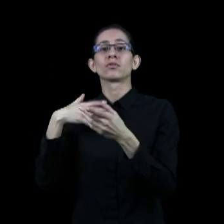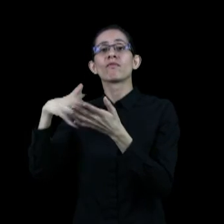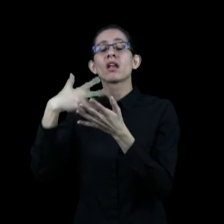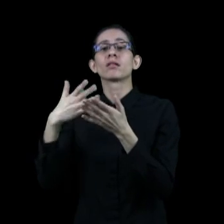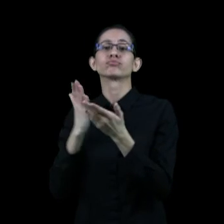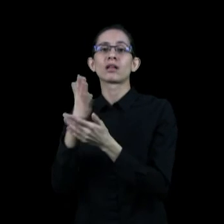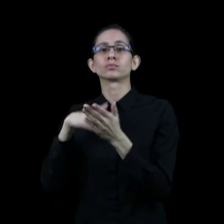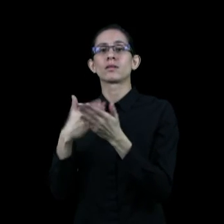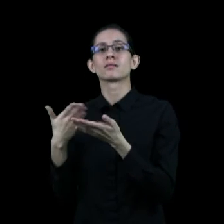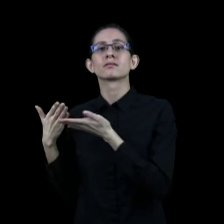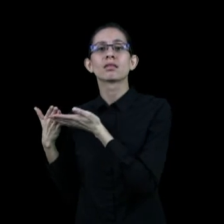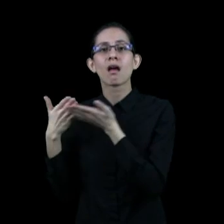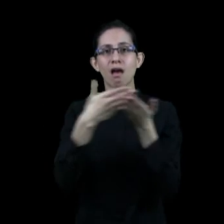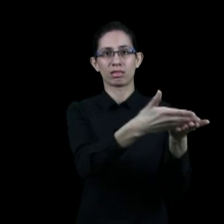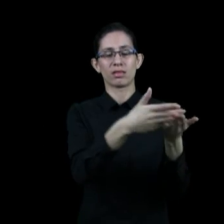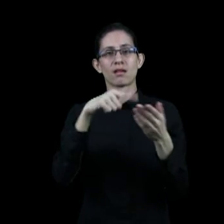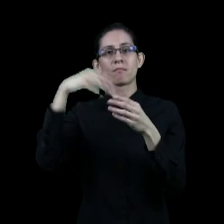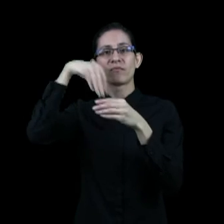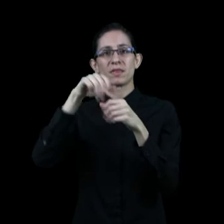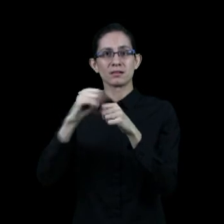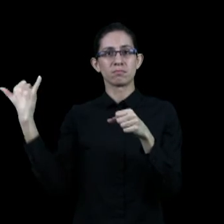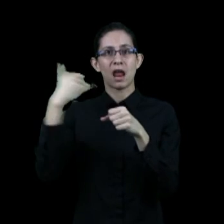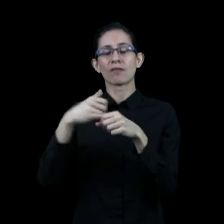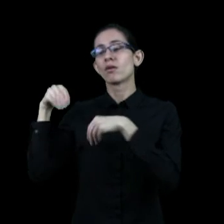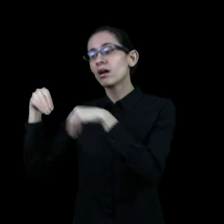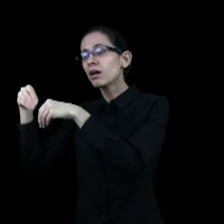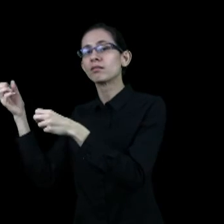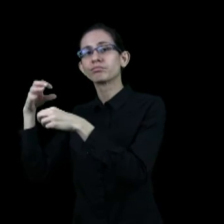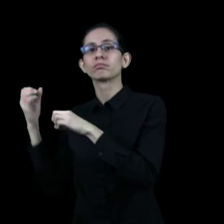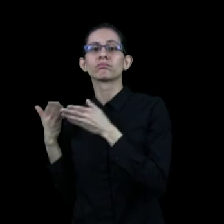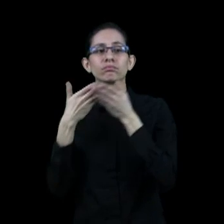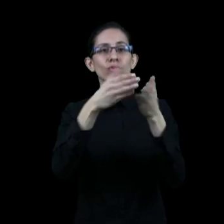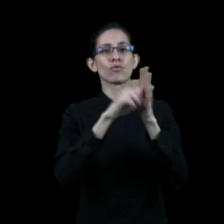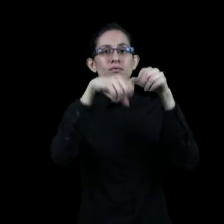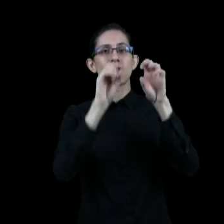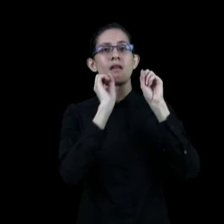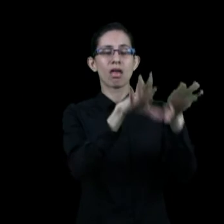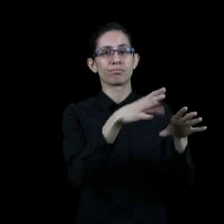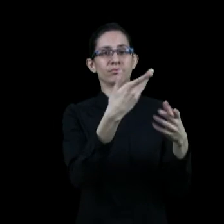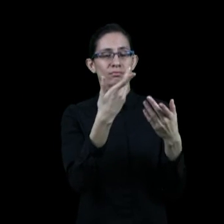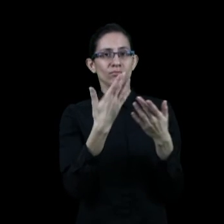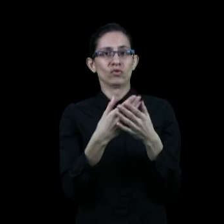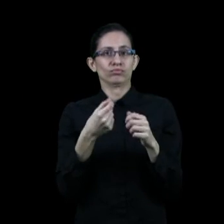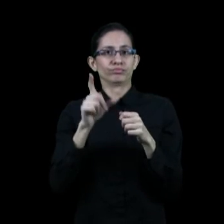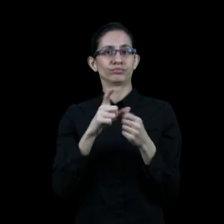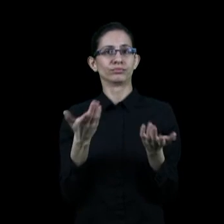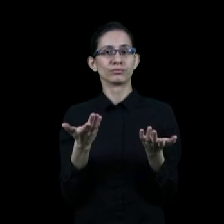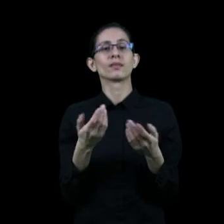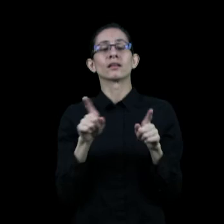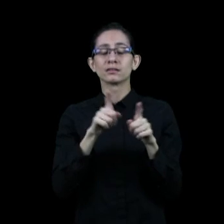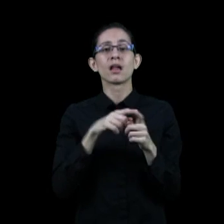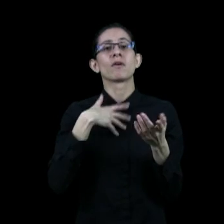owoc z plantacji do sklepu. I koszt transportu koleją, ciężarówką itp. To wpłynie na ceny